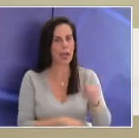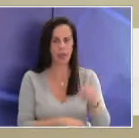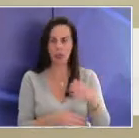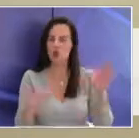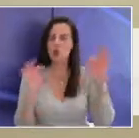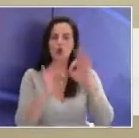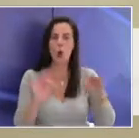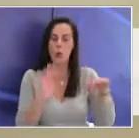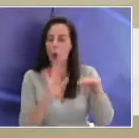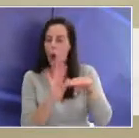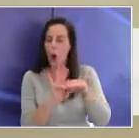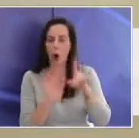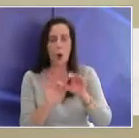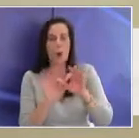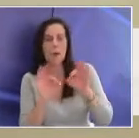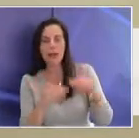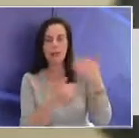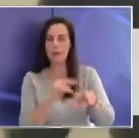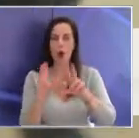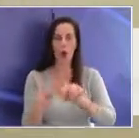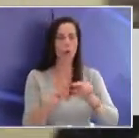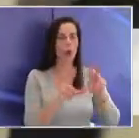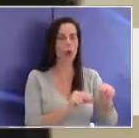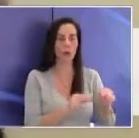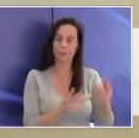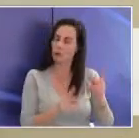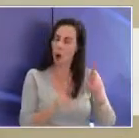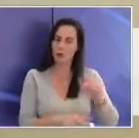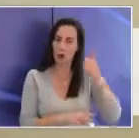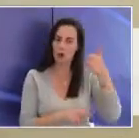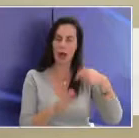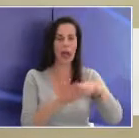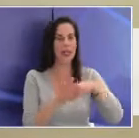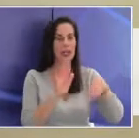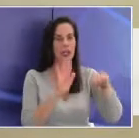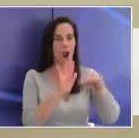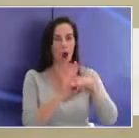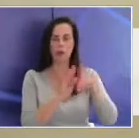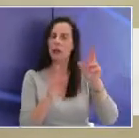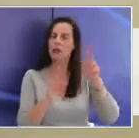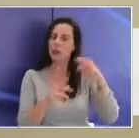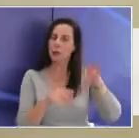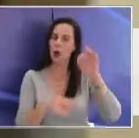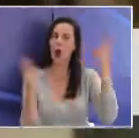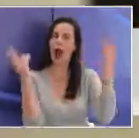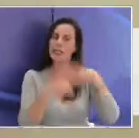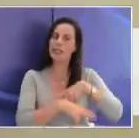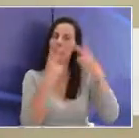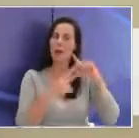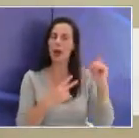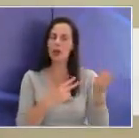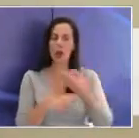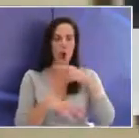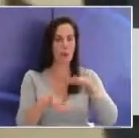אף חוק שנכנס ויוצא מהכנסת באותה צורה. אז אופציה אחת זה לתקן את החוק ולהגיע להסכמה לנוסח של כל סיעות